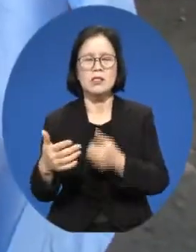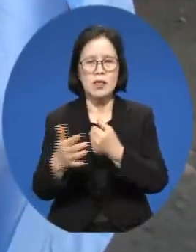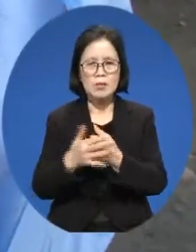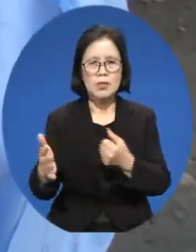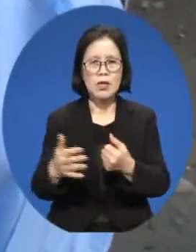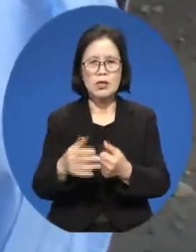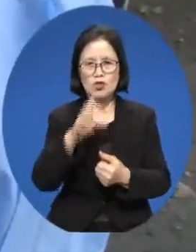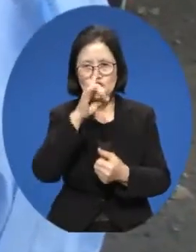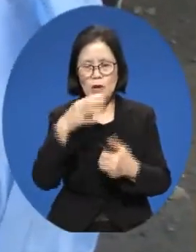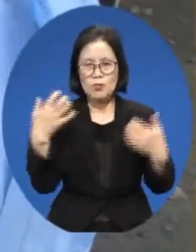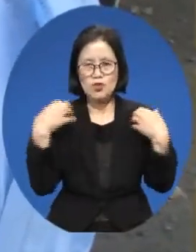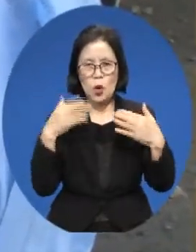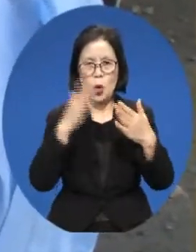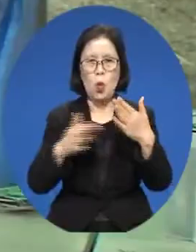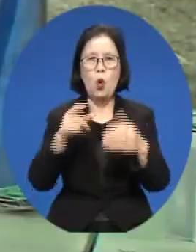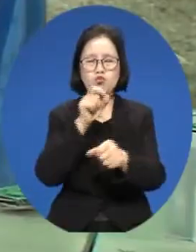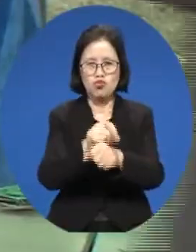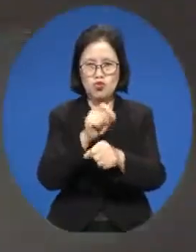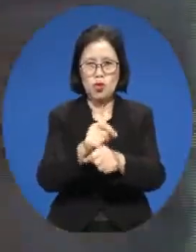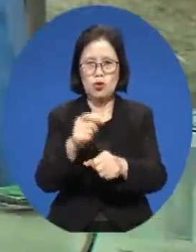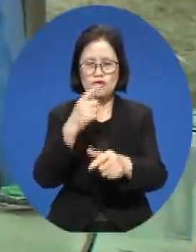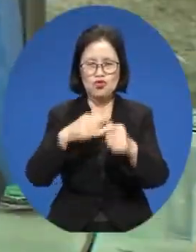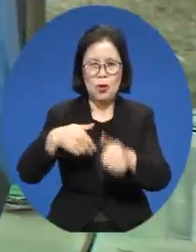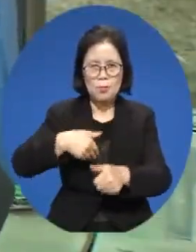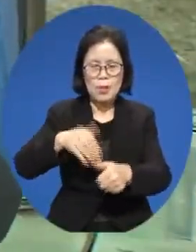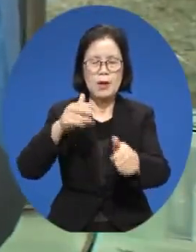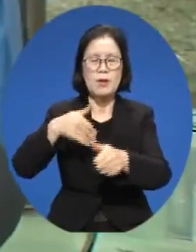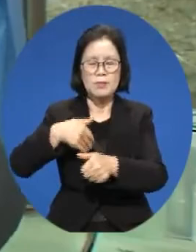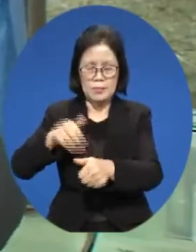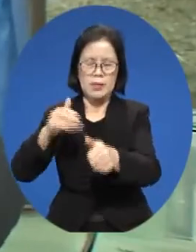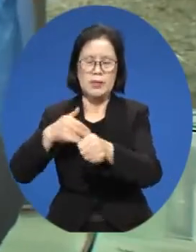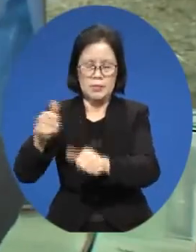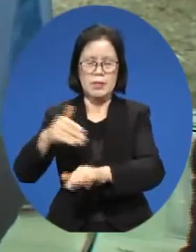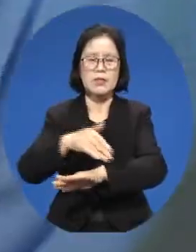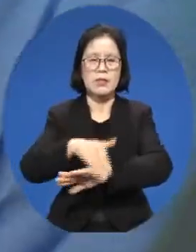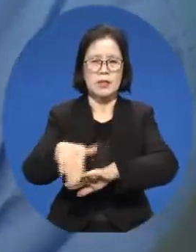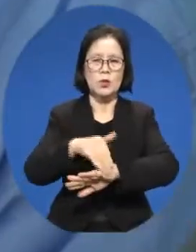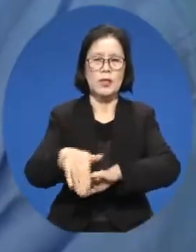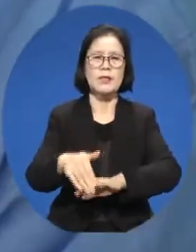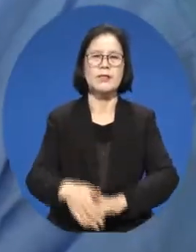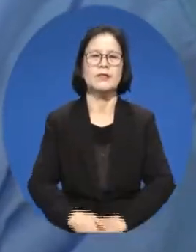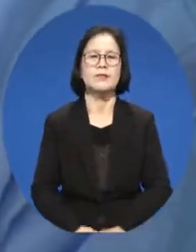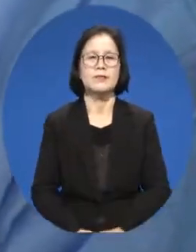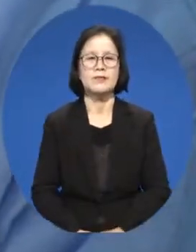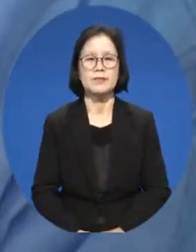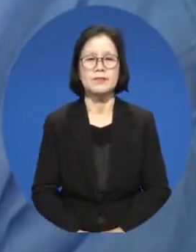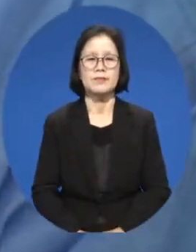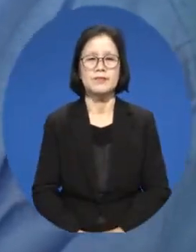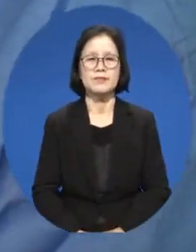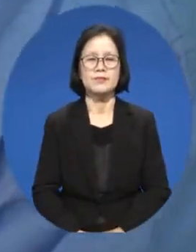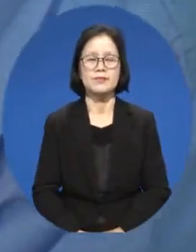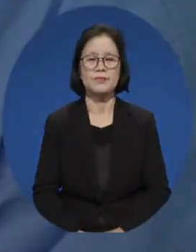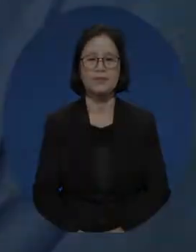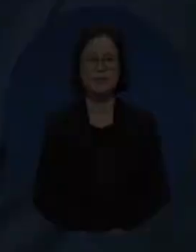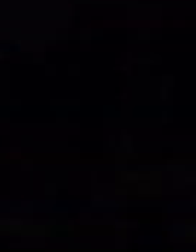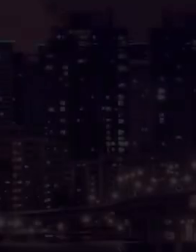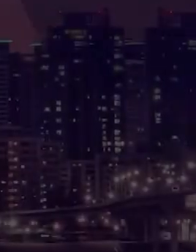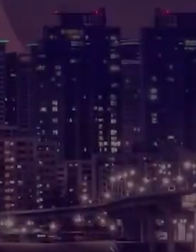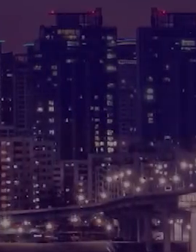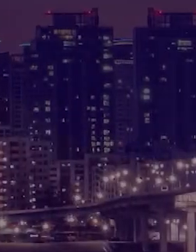곧 중앙부처 공무원을 추가로 일선 방역 현장에 파견할 계획입니다. OBS 뉴스 이재상입니다.